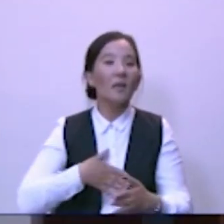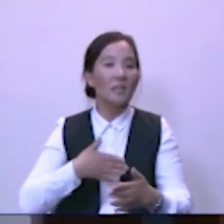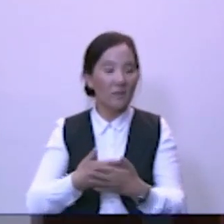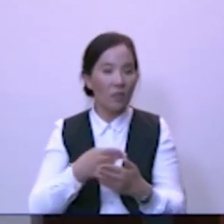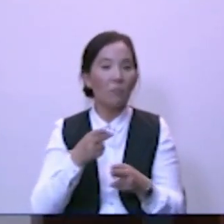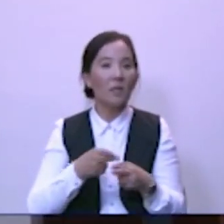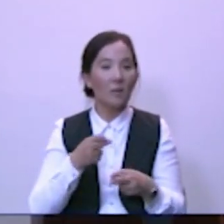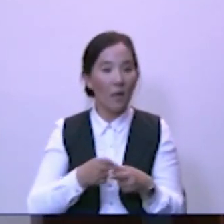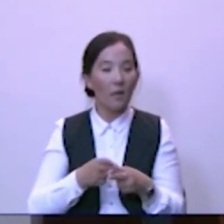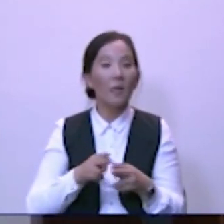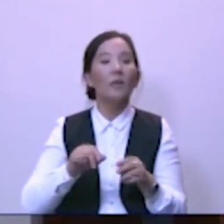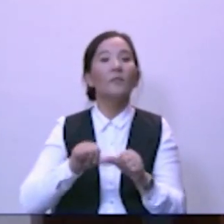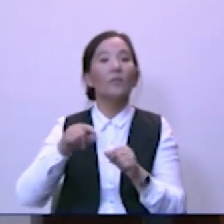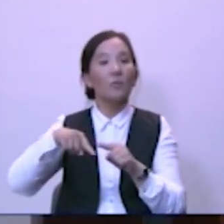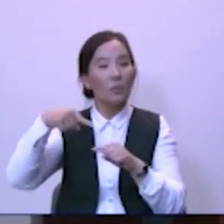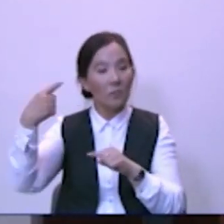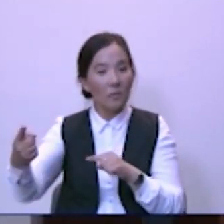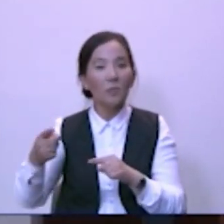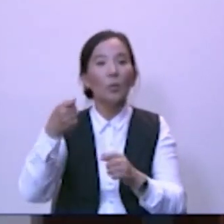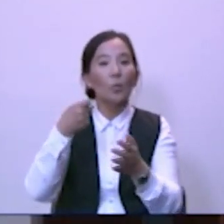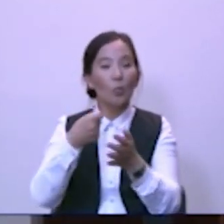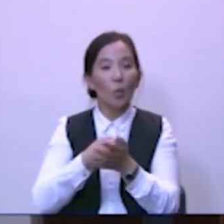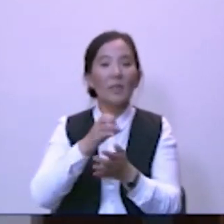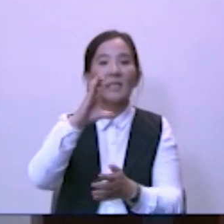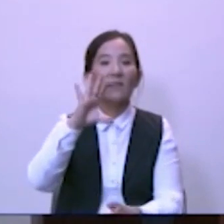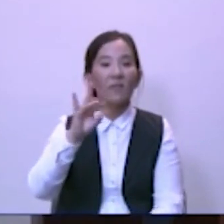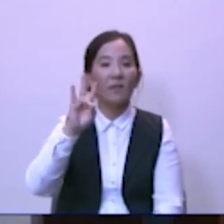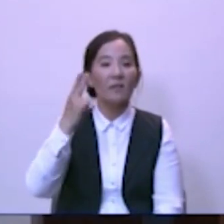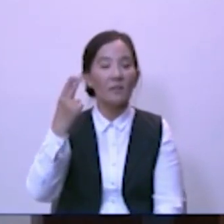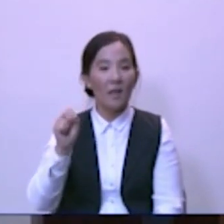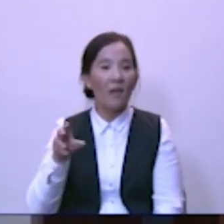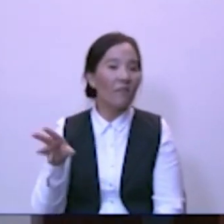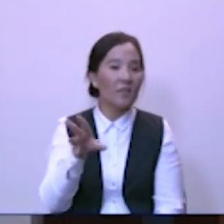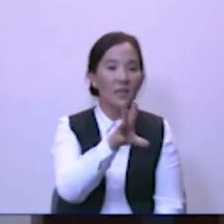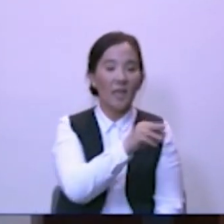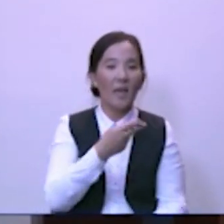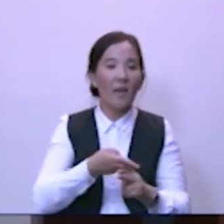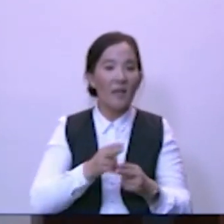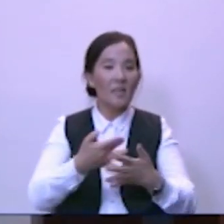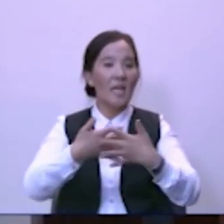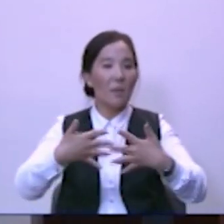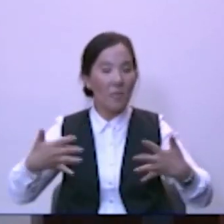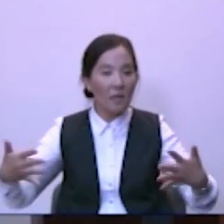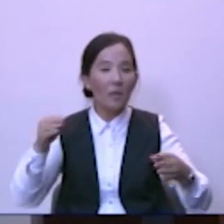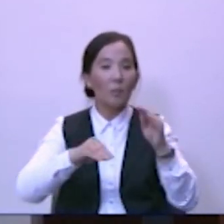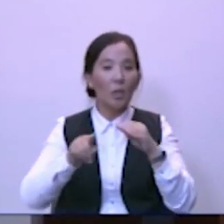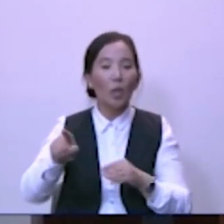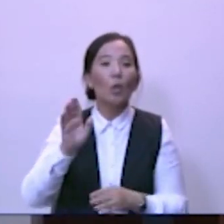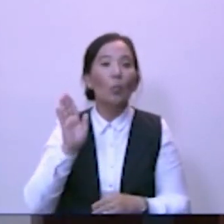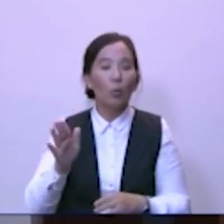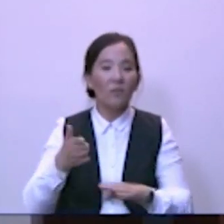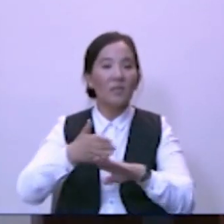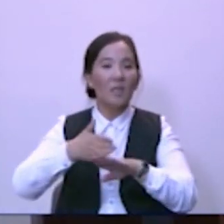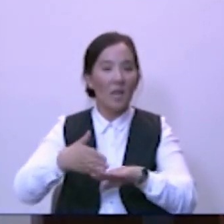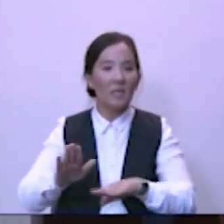дальше от марганца до свинца то есть все эти элементы активные средний активны они будут выделять